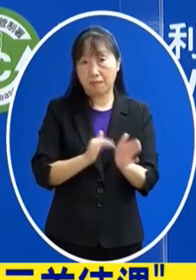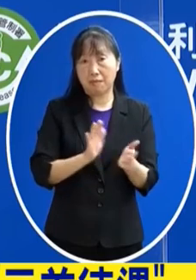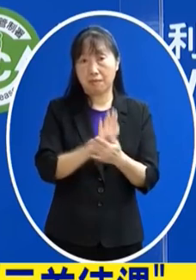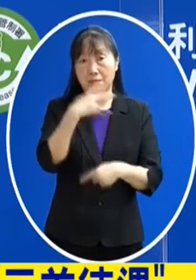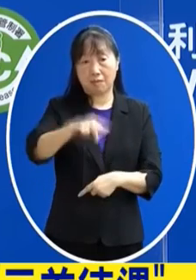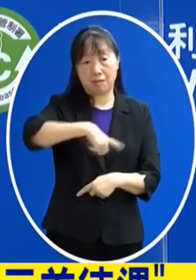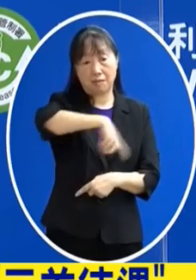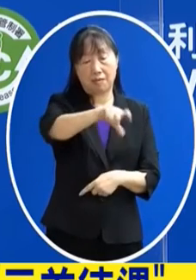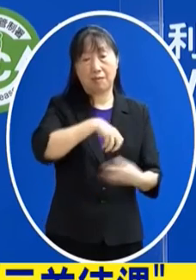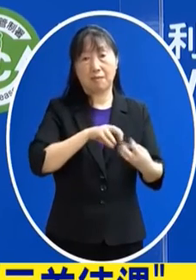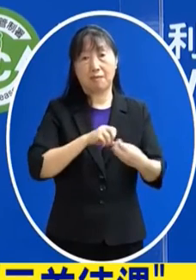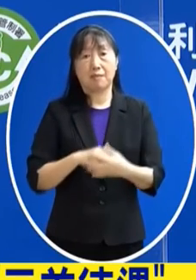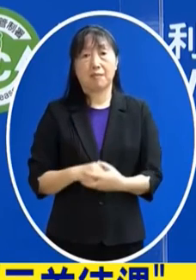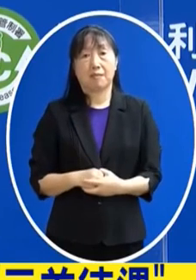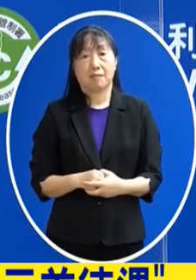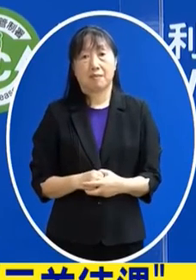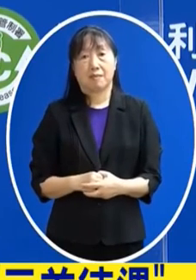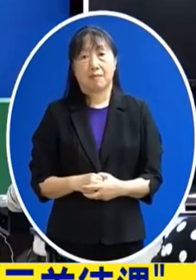判。